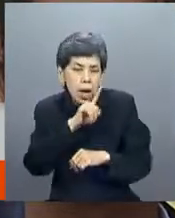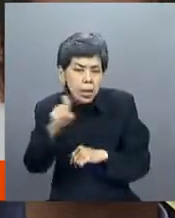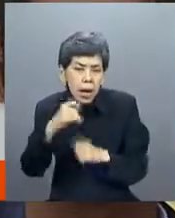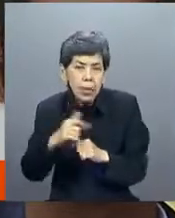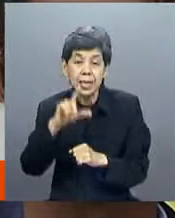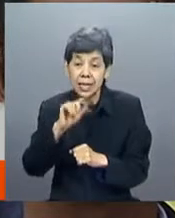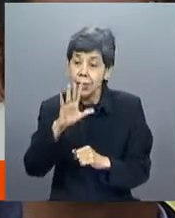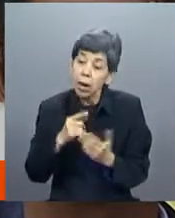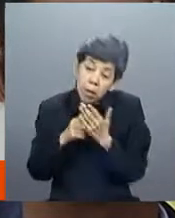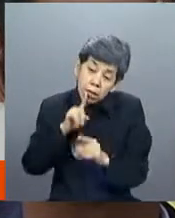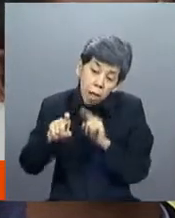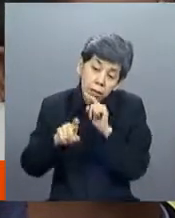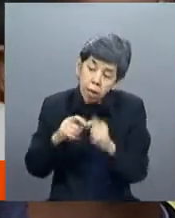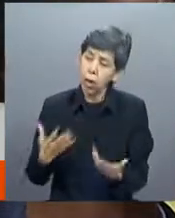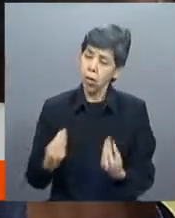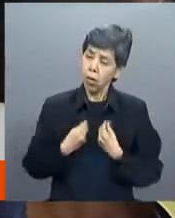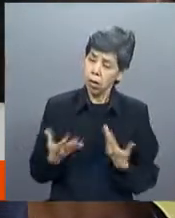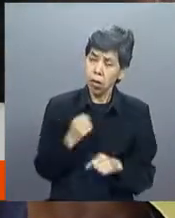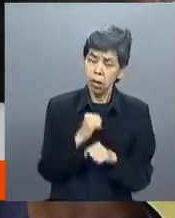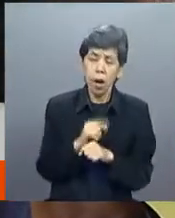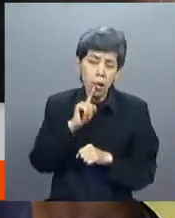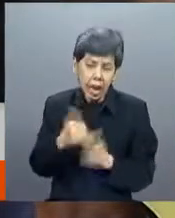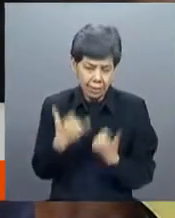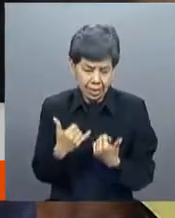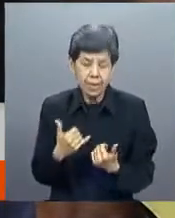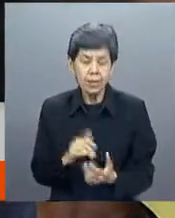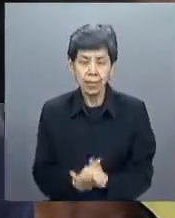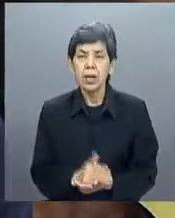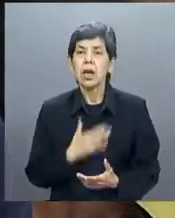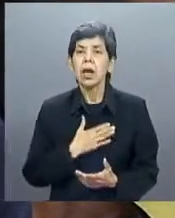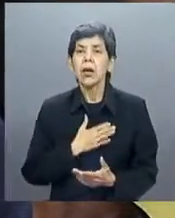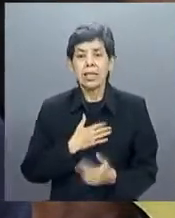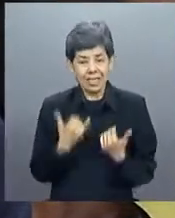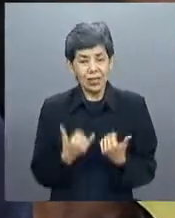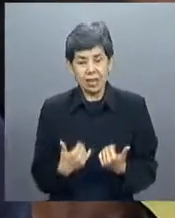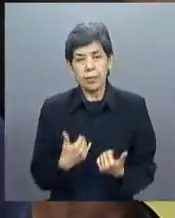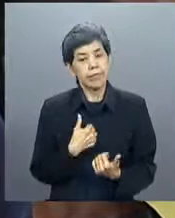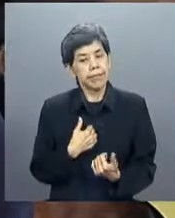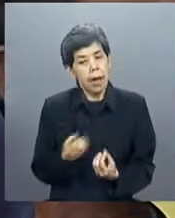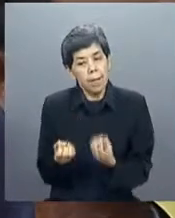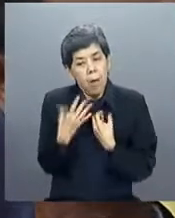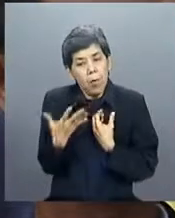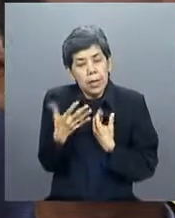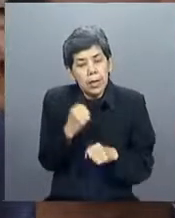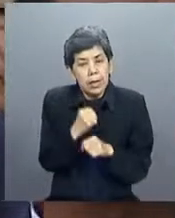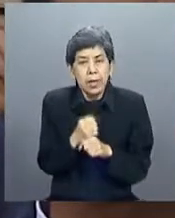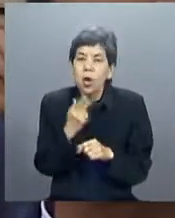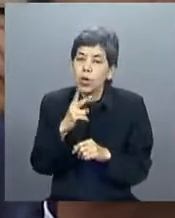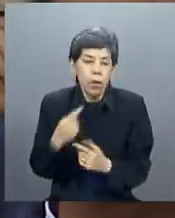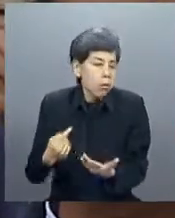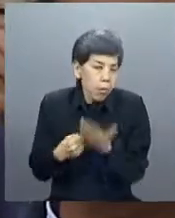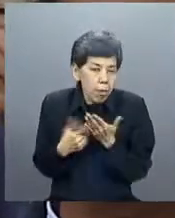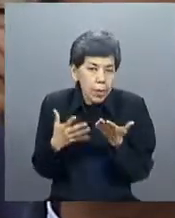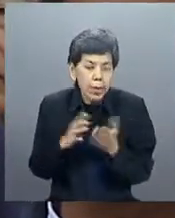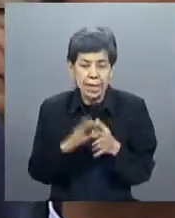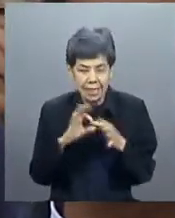ที่23กุมภาพันธ์นะครับแล้วก็มาทวงถามกันที่นี่นะครับและจนถึงปัจจุบันนี้ก็ยังไม่ได้รับคำตอบใดๆนะครับจากคสช.หรือรัฐบา